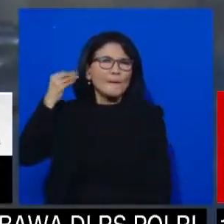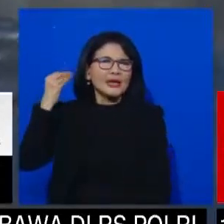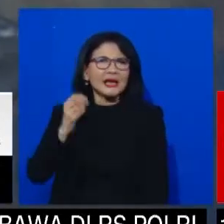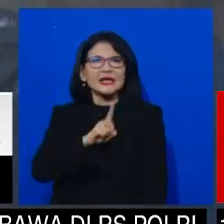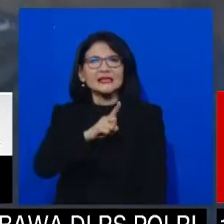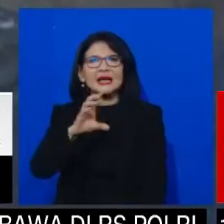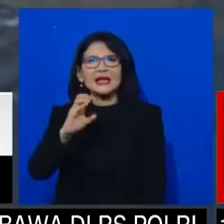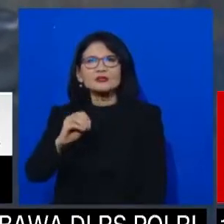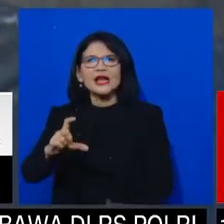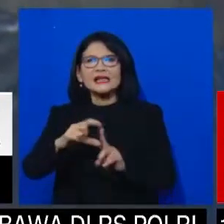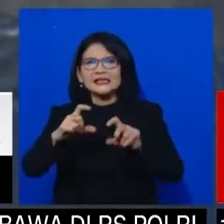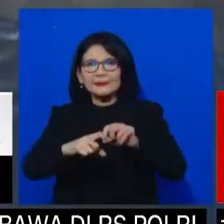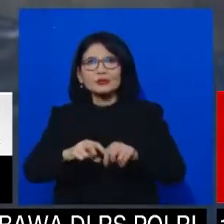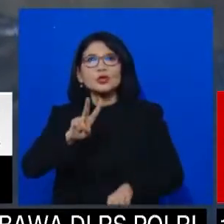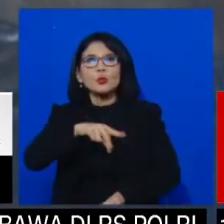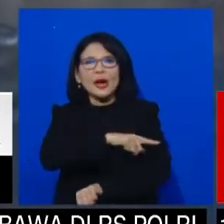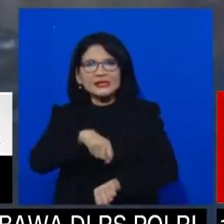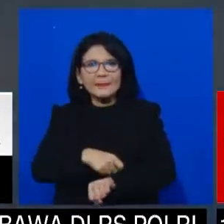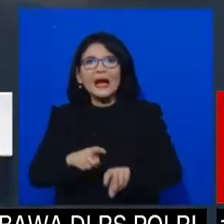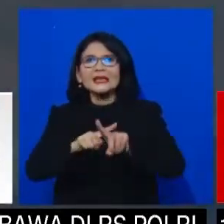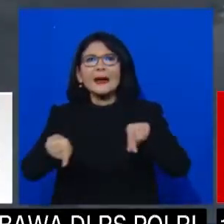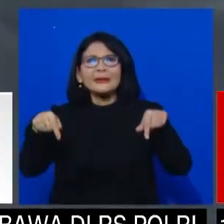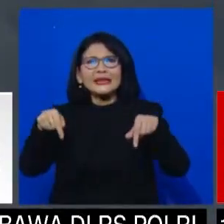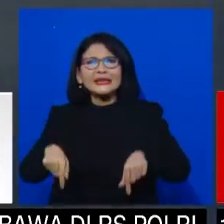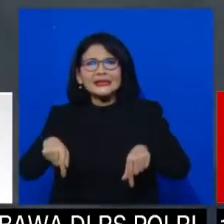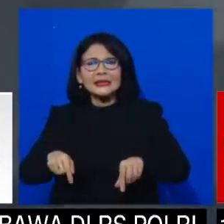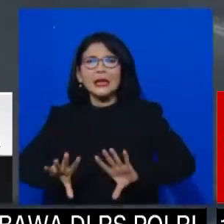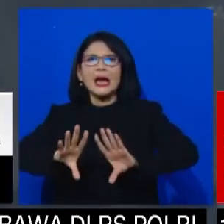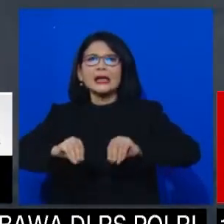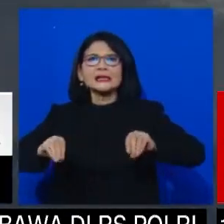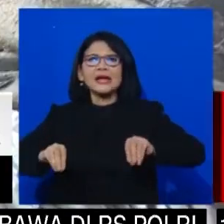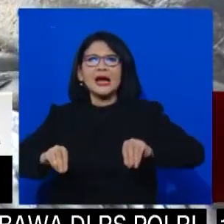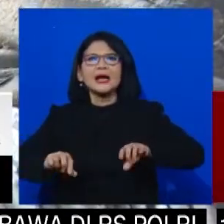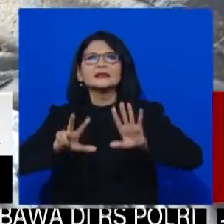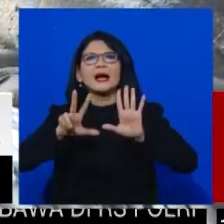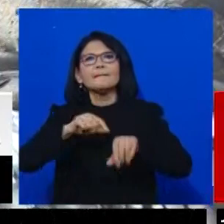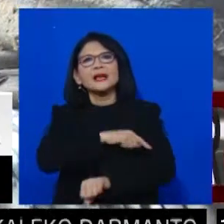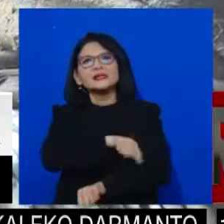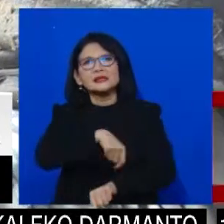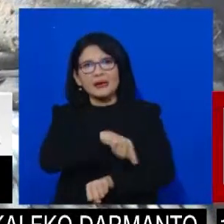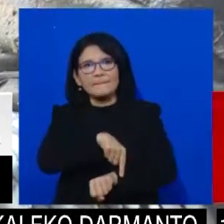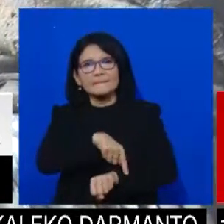2 jam. Sementara di tempat ini, warga rata-rata bekerja selama 8 jam.